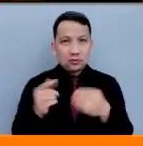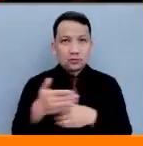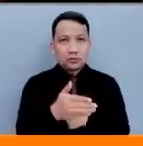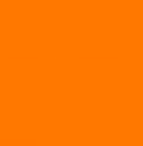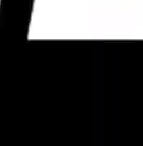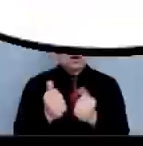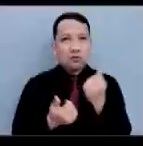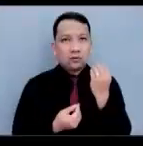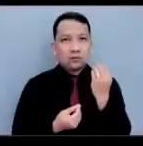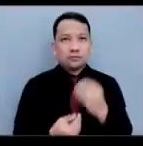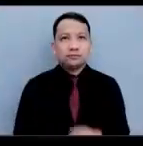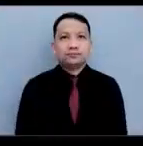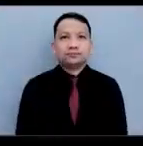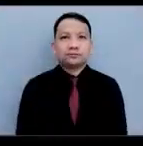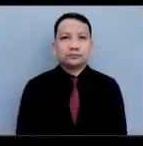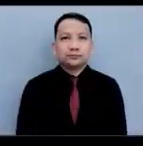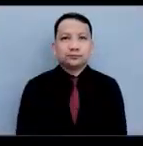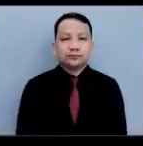dyan?